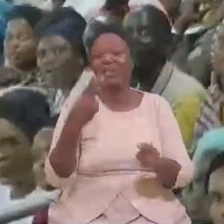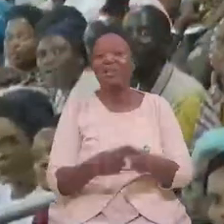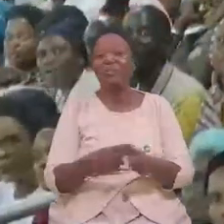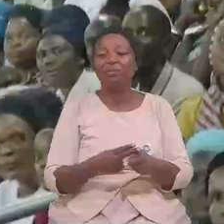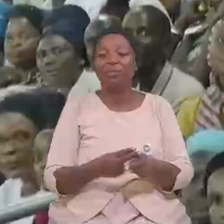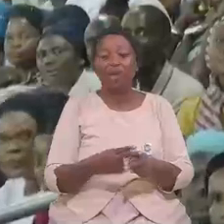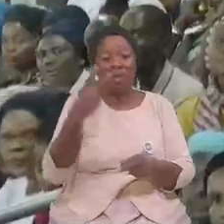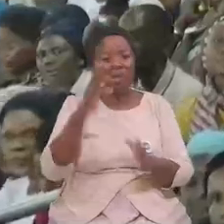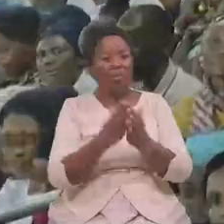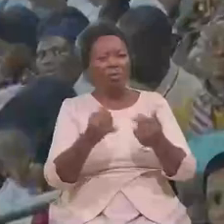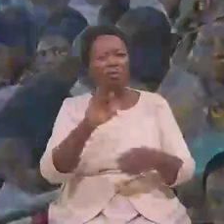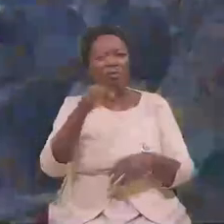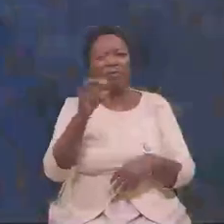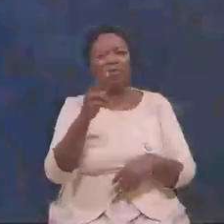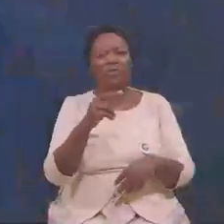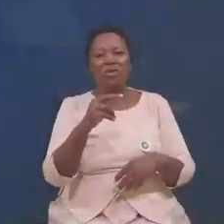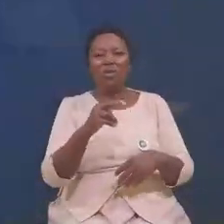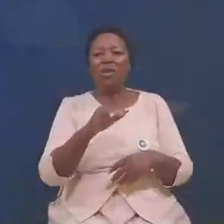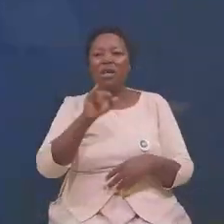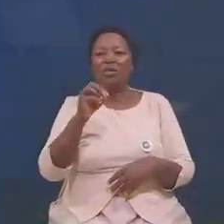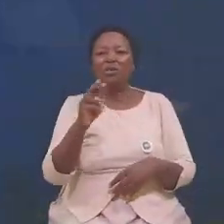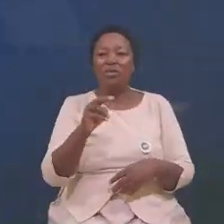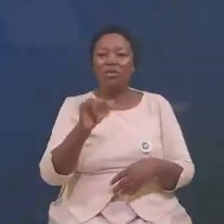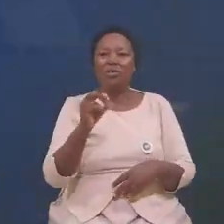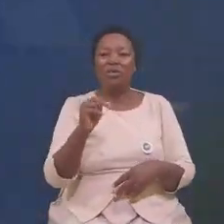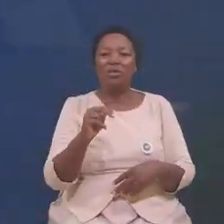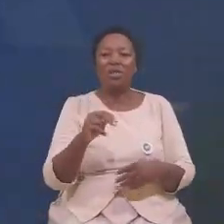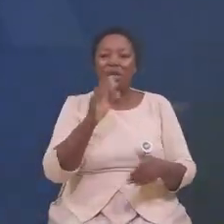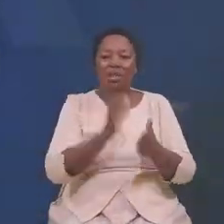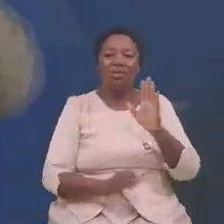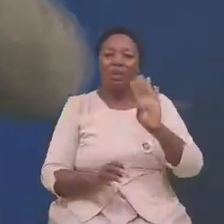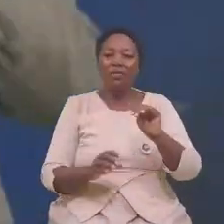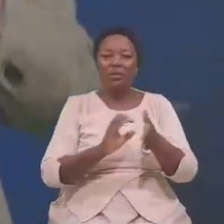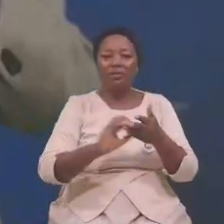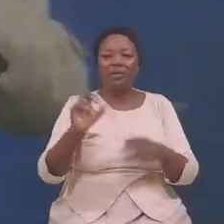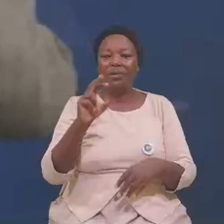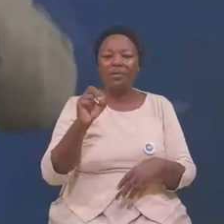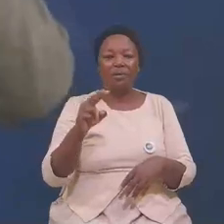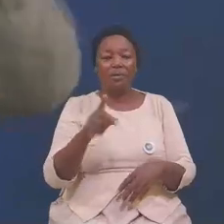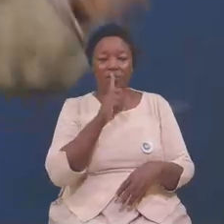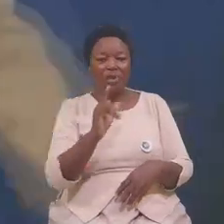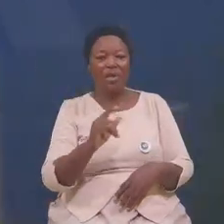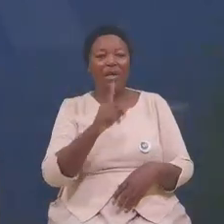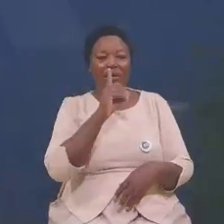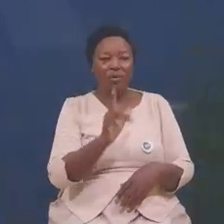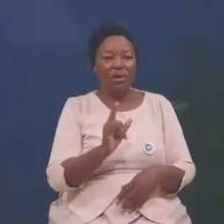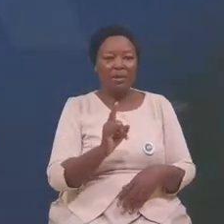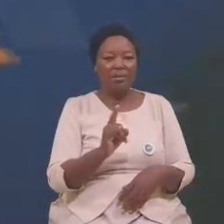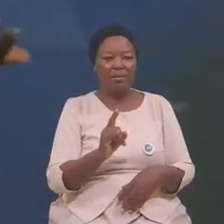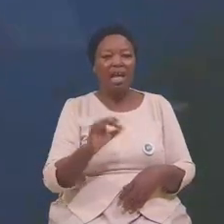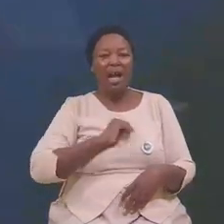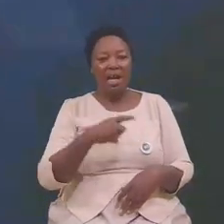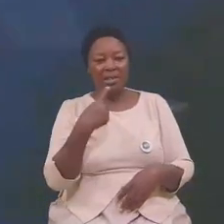Voyons Jean, chapitre 14, verset 12. En vérité, je vous le